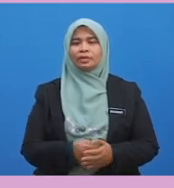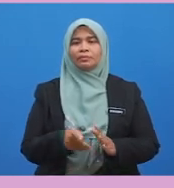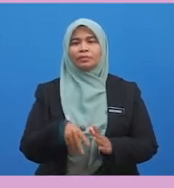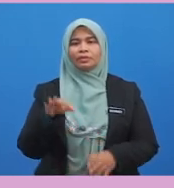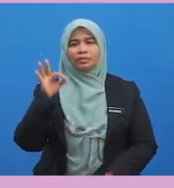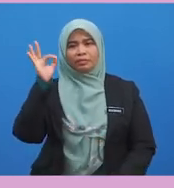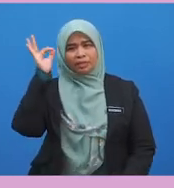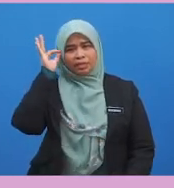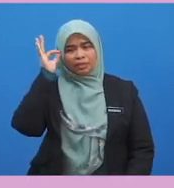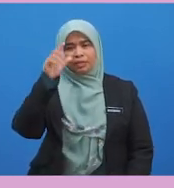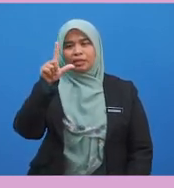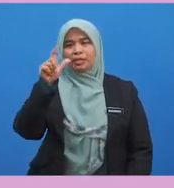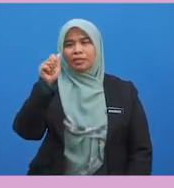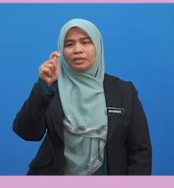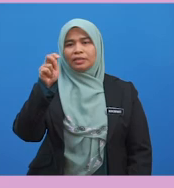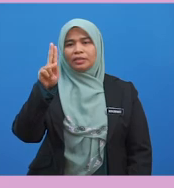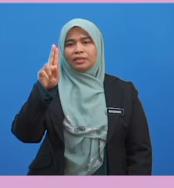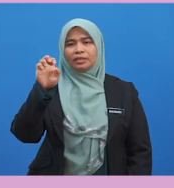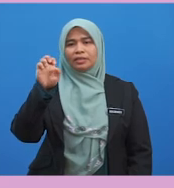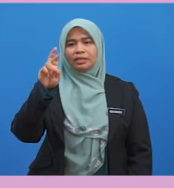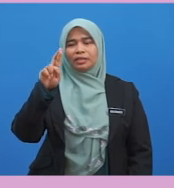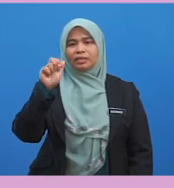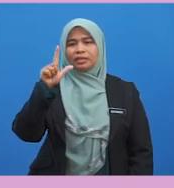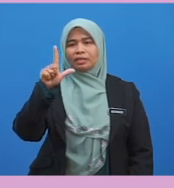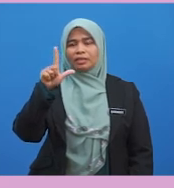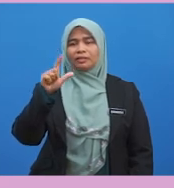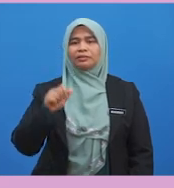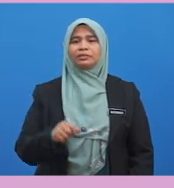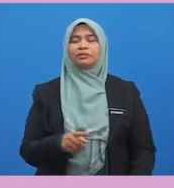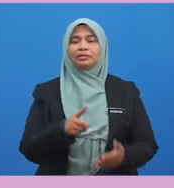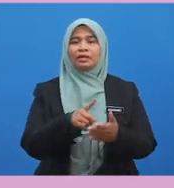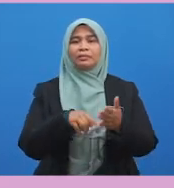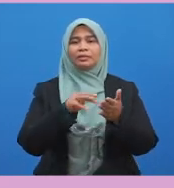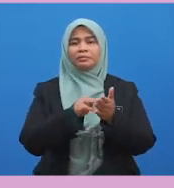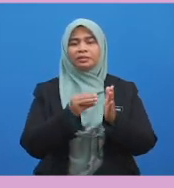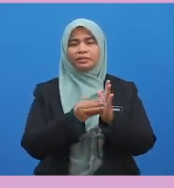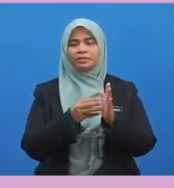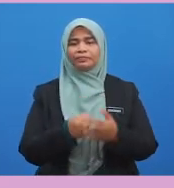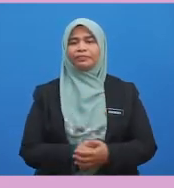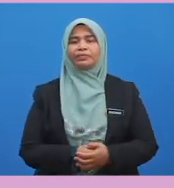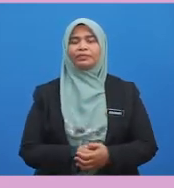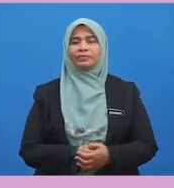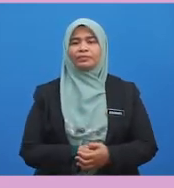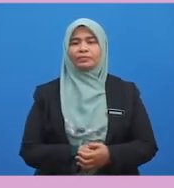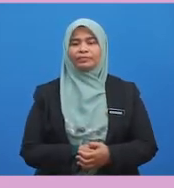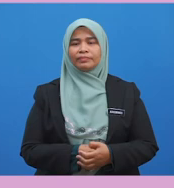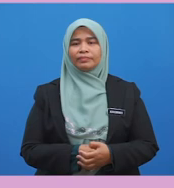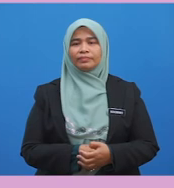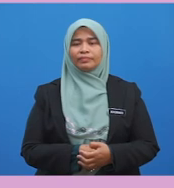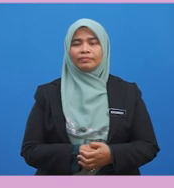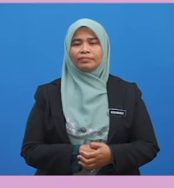Pemikiran lateral. Apa yang dimaksudkan dengan pemikiran lateral dan ciri-cirinya?